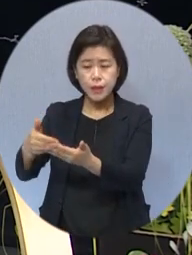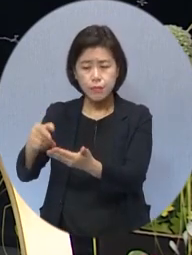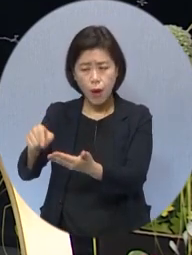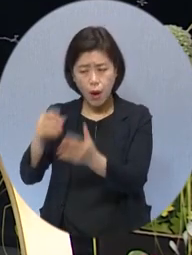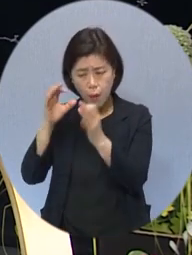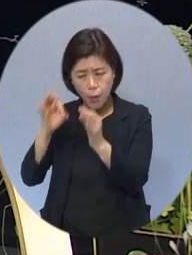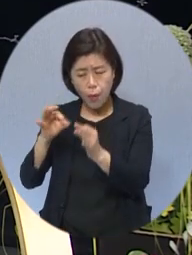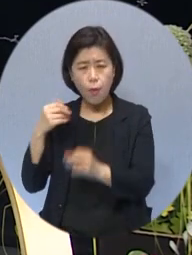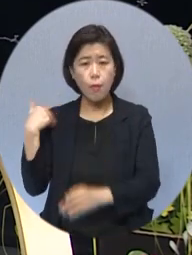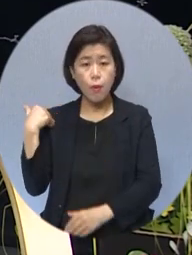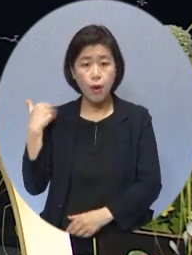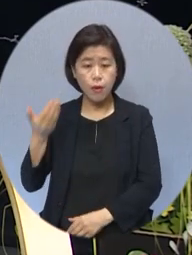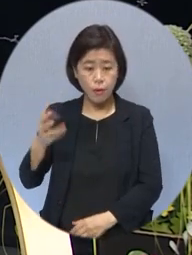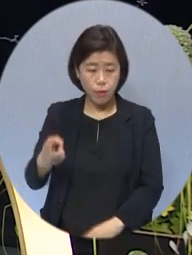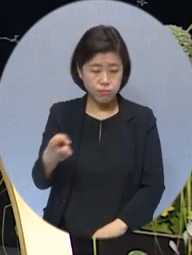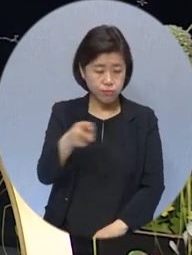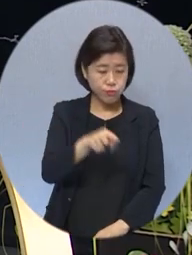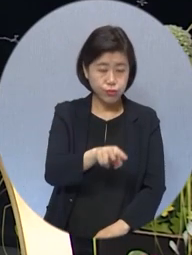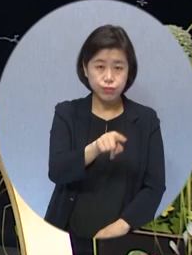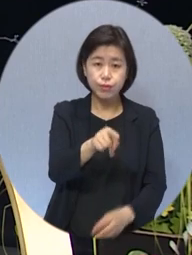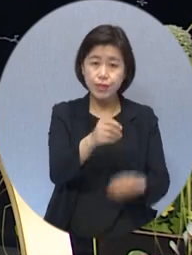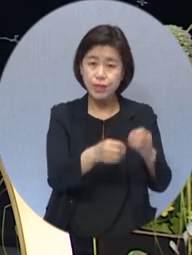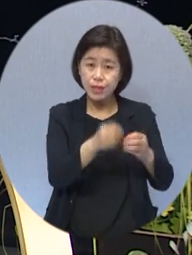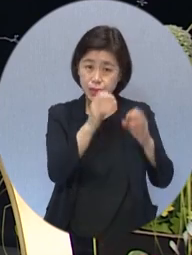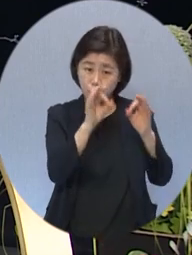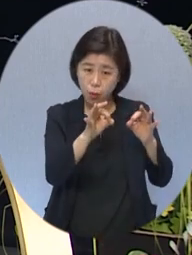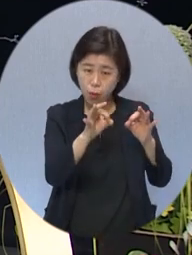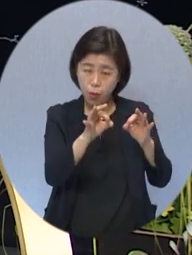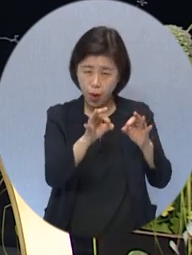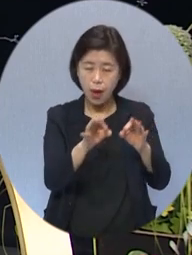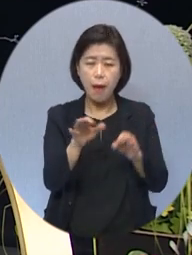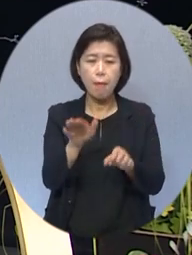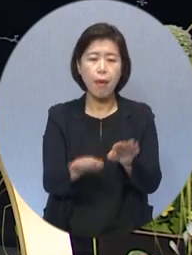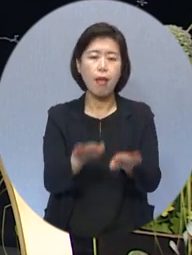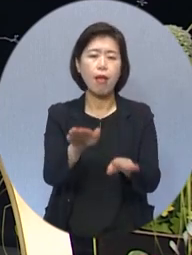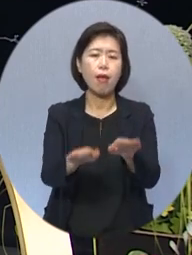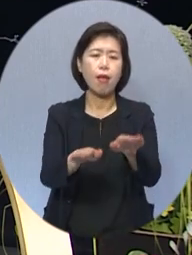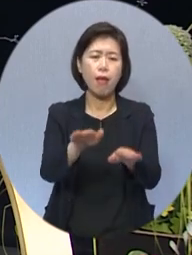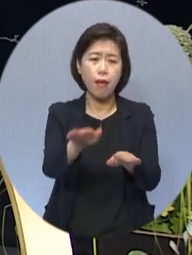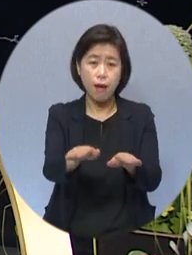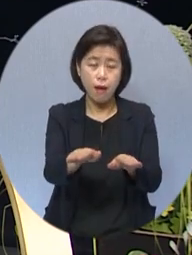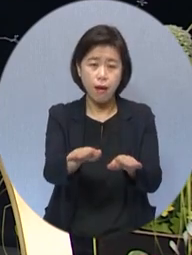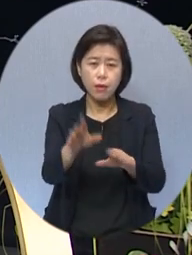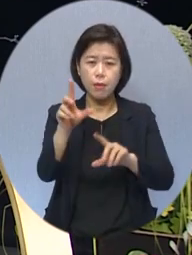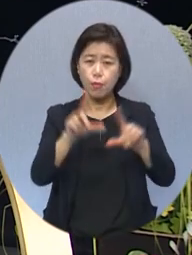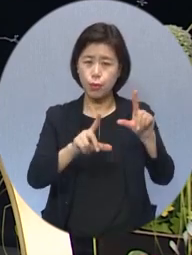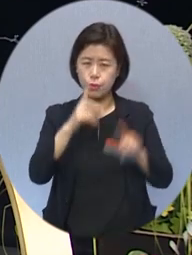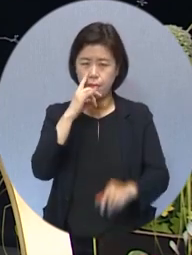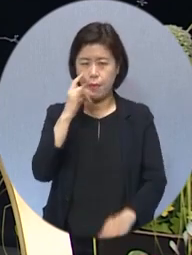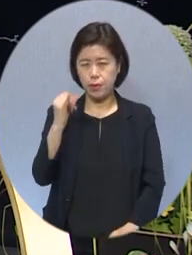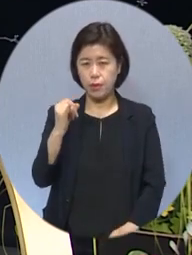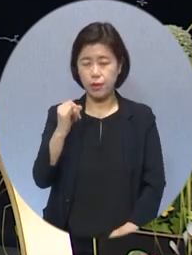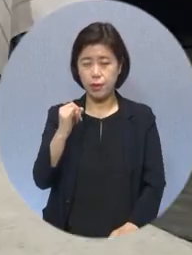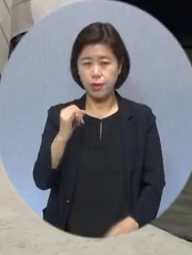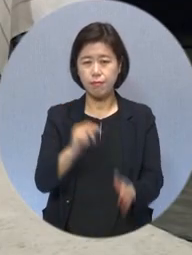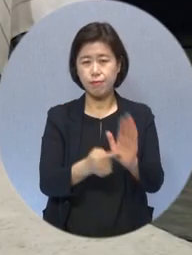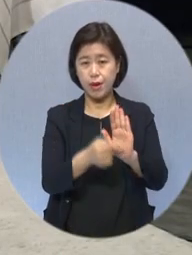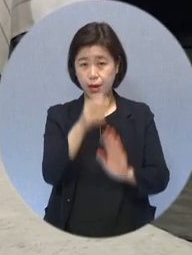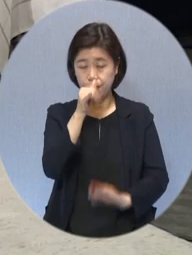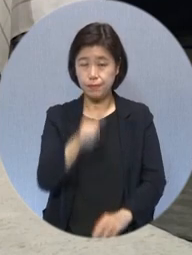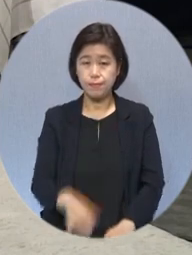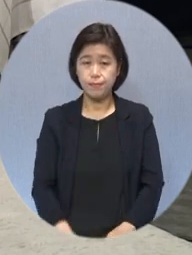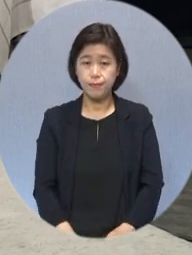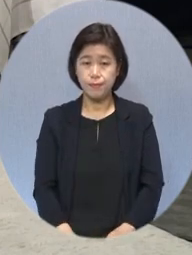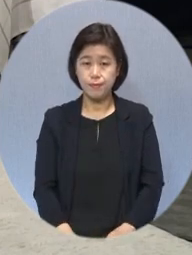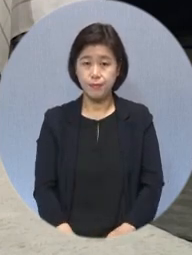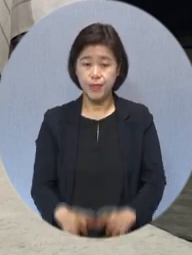호명해 지난해에 지쳐 자유롭지 못한 걸음걸이를 보여주고 있습니다. 한